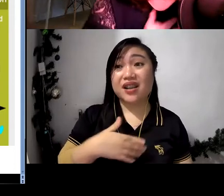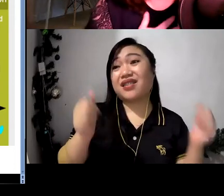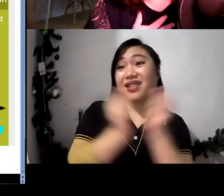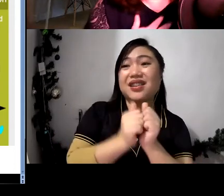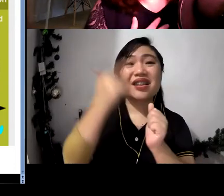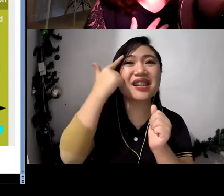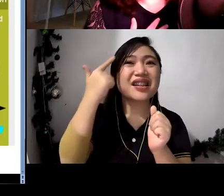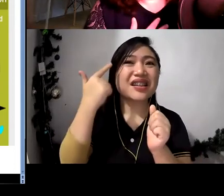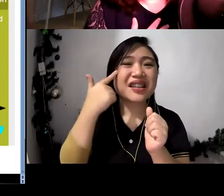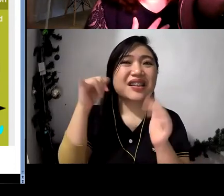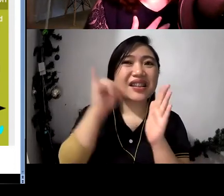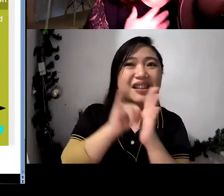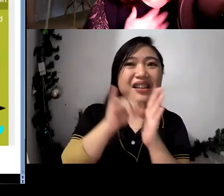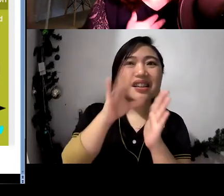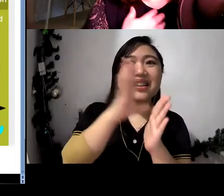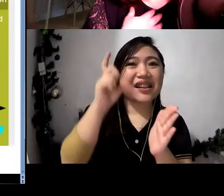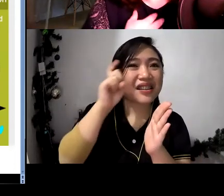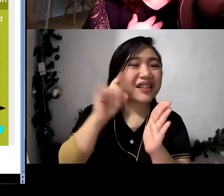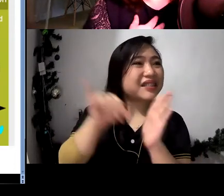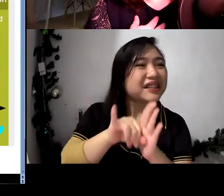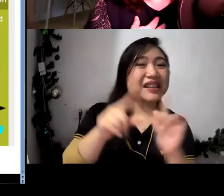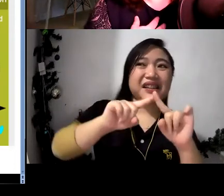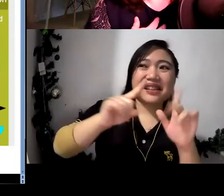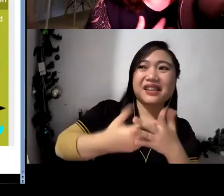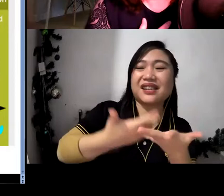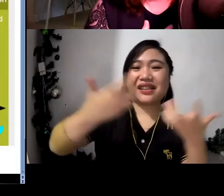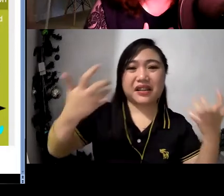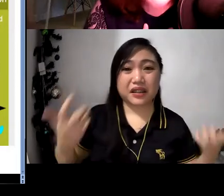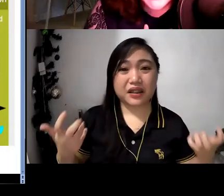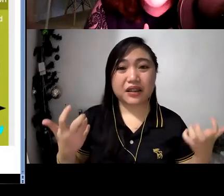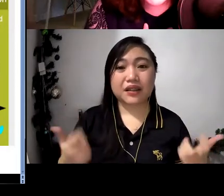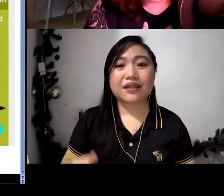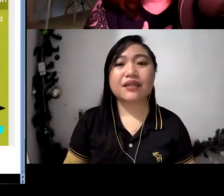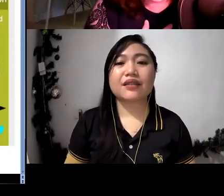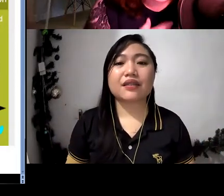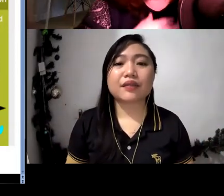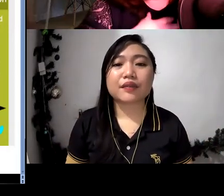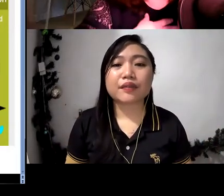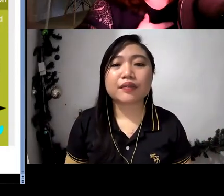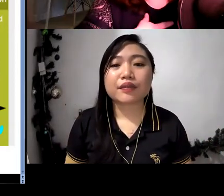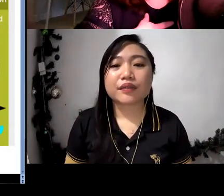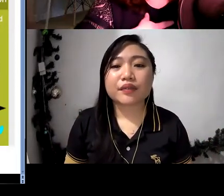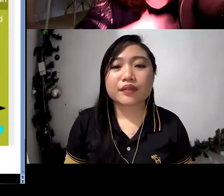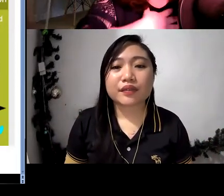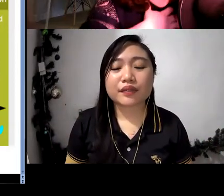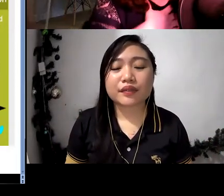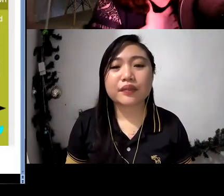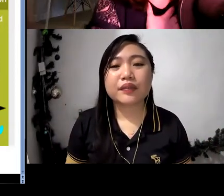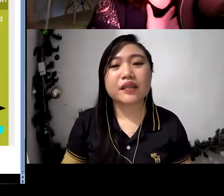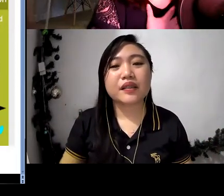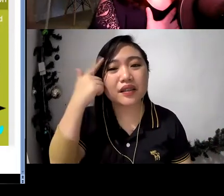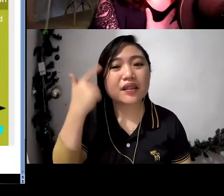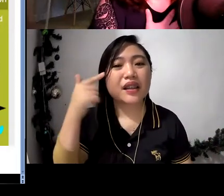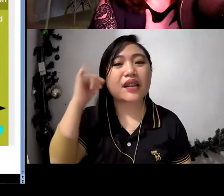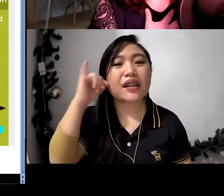yung sexual orientation ko, no? Ang sexual orientation ako, kung kanino ako na-attract, no? At yung gender identity ko, kung anong tingin ko sa